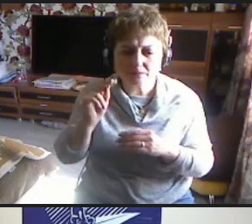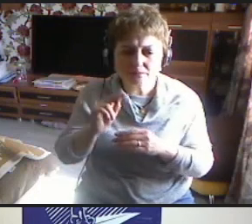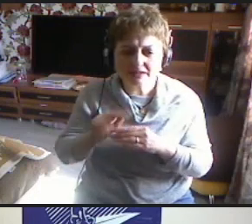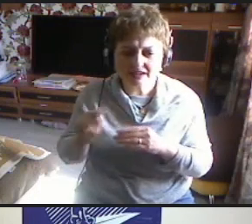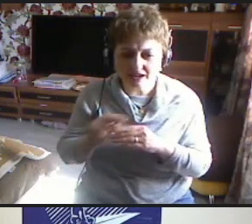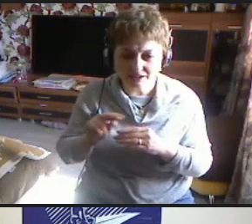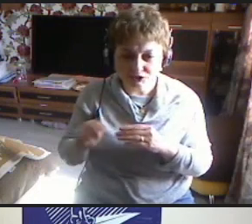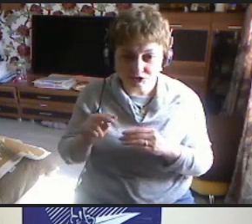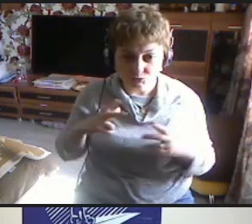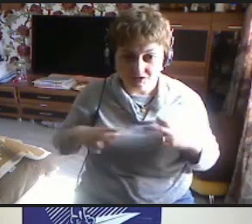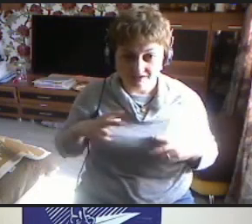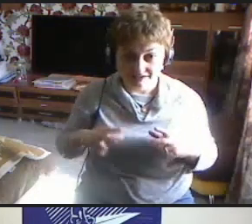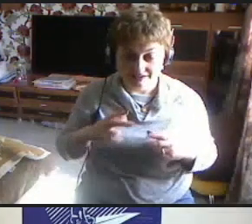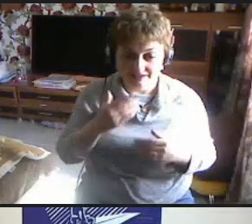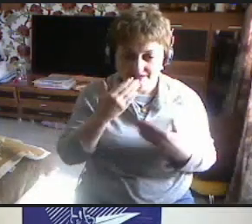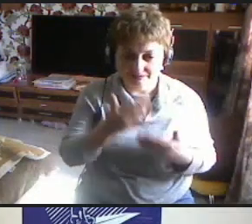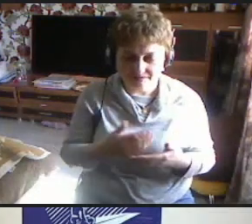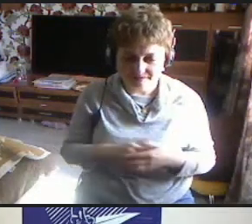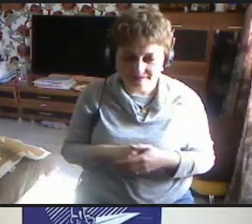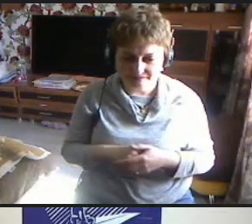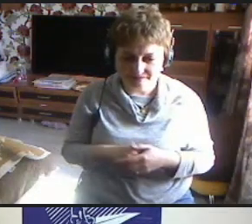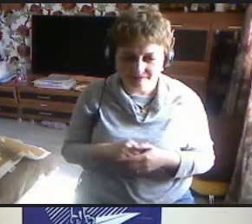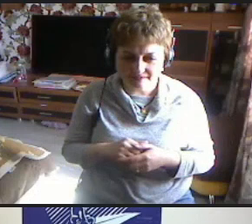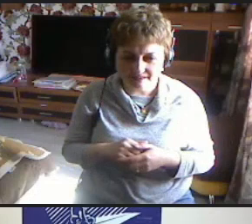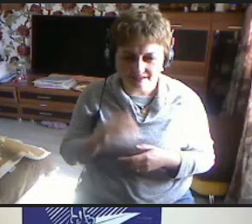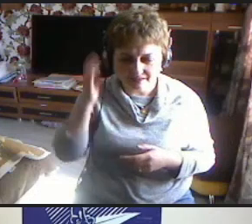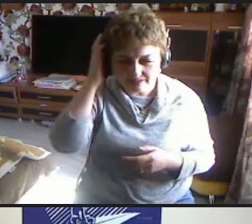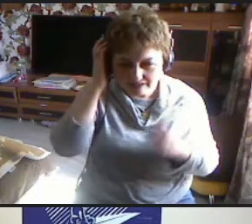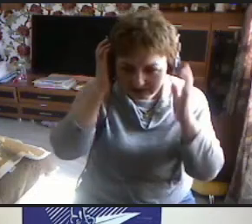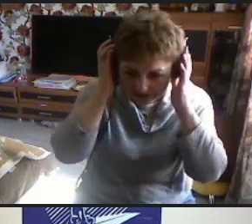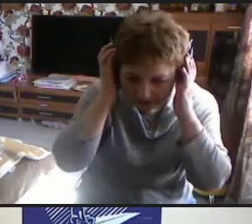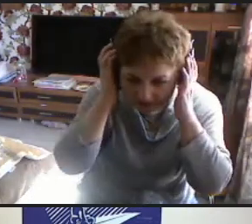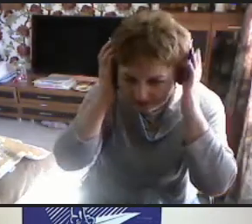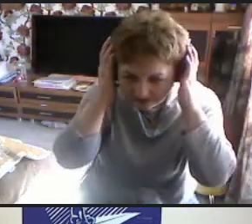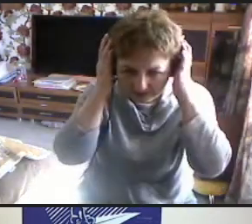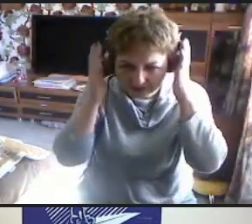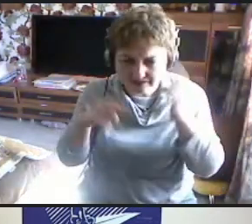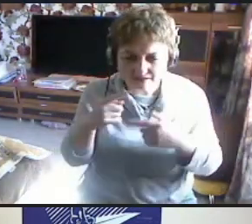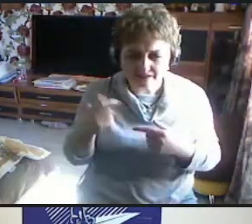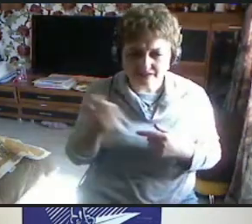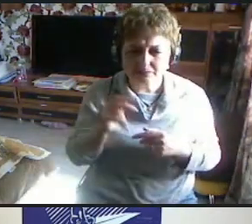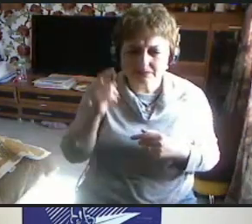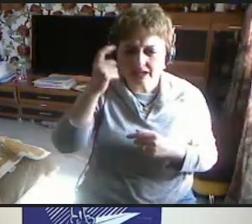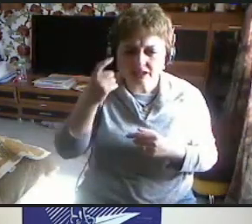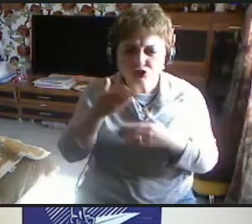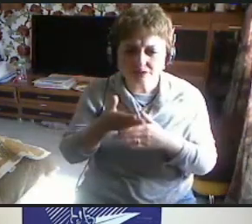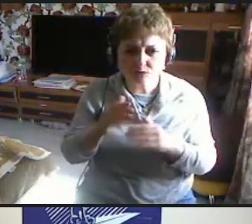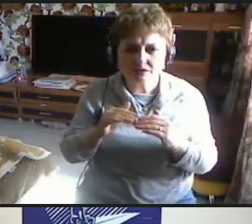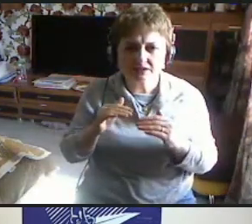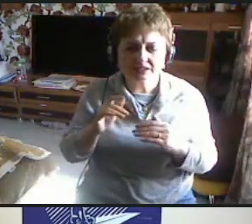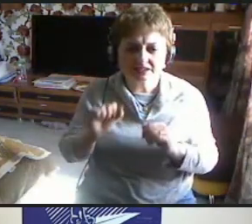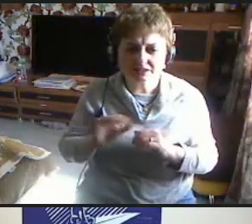Обалдеть. Они через неделю проводят российскую конференцию «Психологическая помощь социально незащищенным людям с использованием